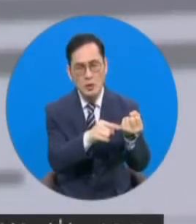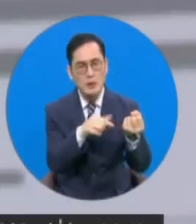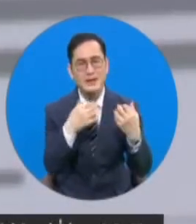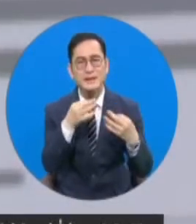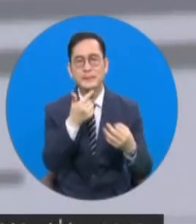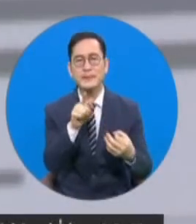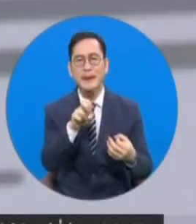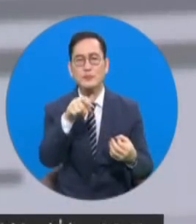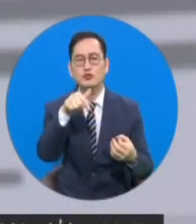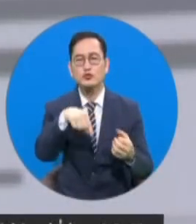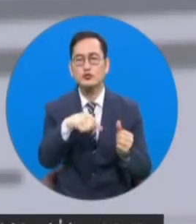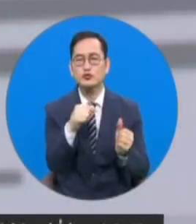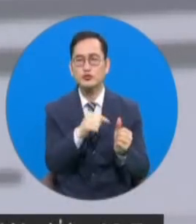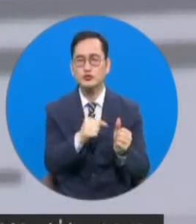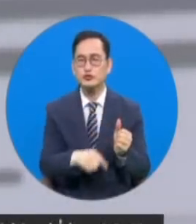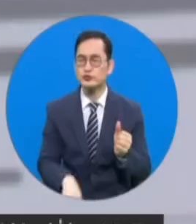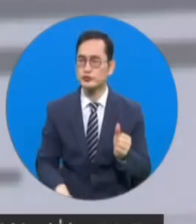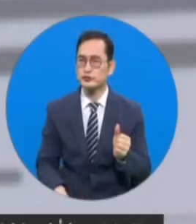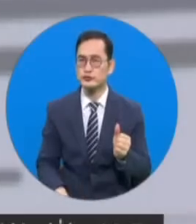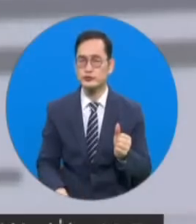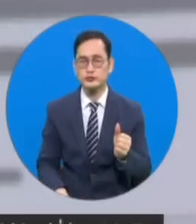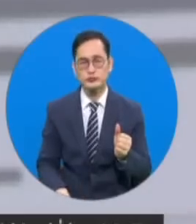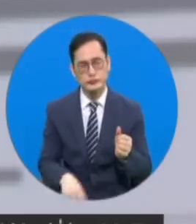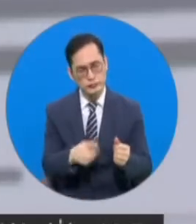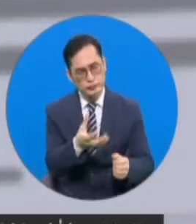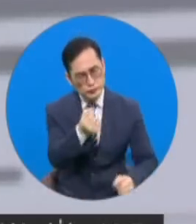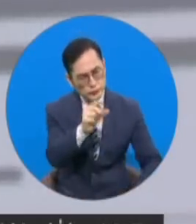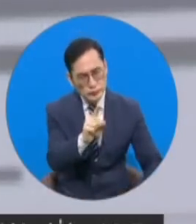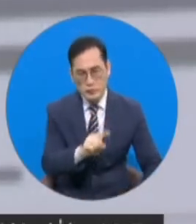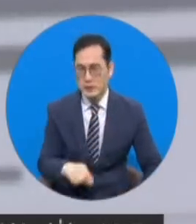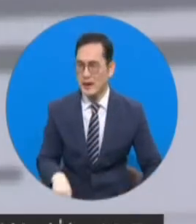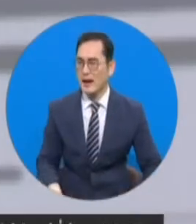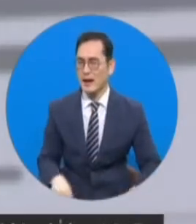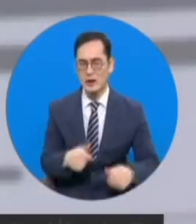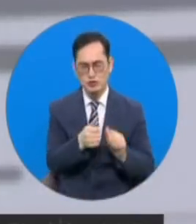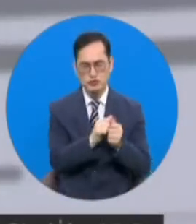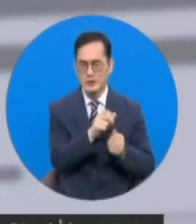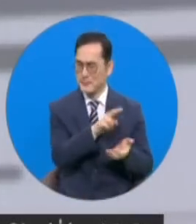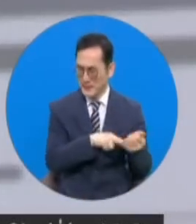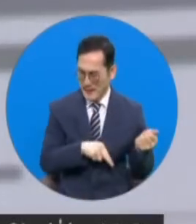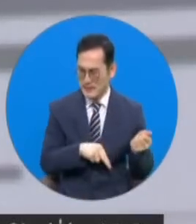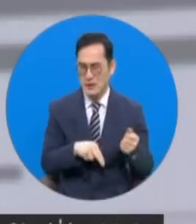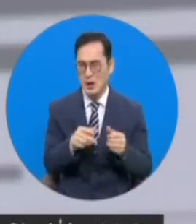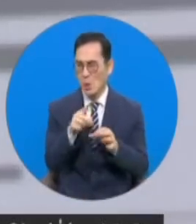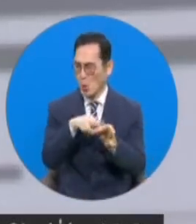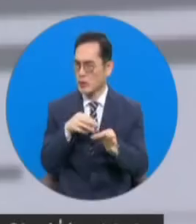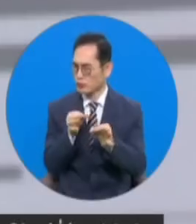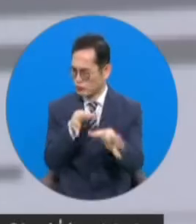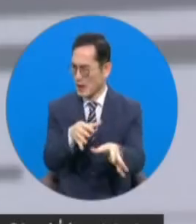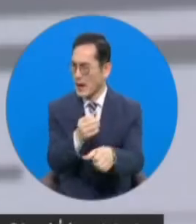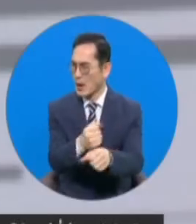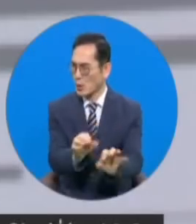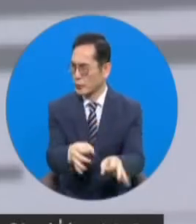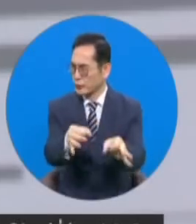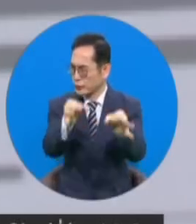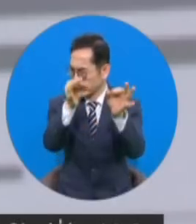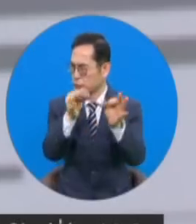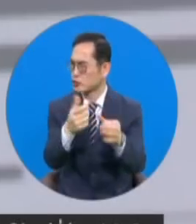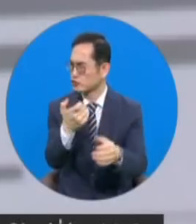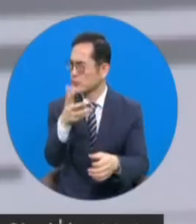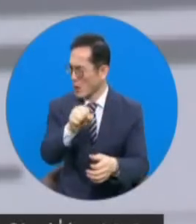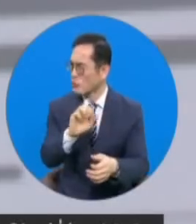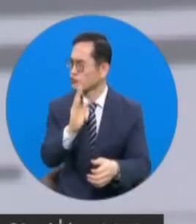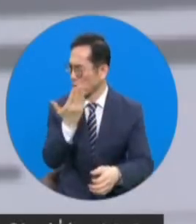있었던 돈 약 10억원 가까이 되는 돈을 주식 처분해서 그 돈으로 코인 투자해서 60억까지 됐다라는